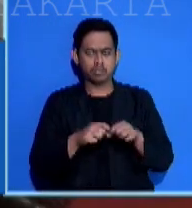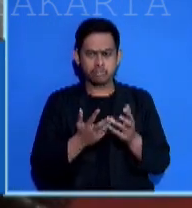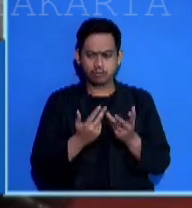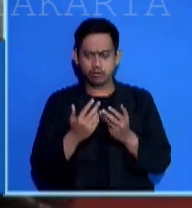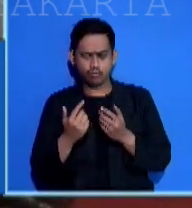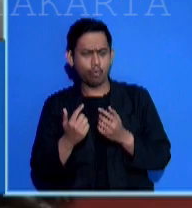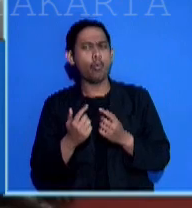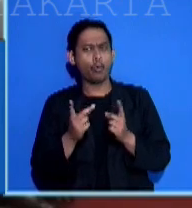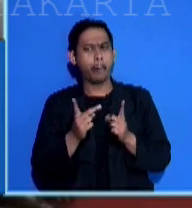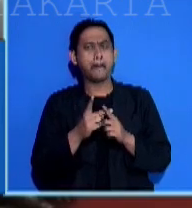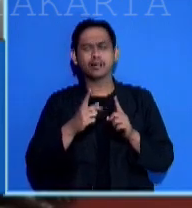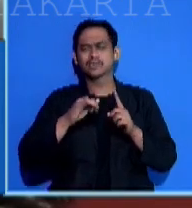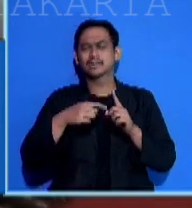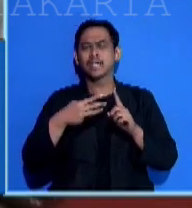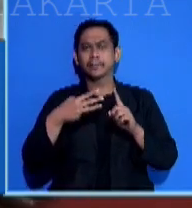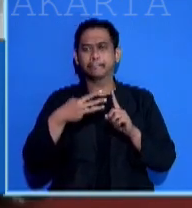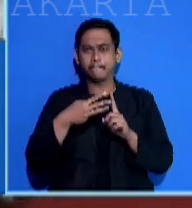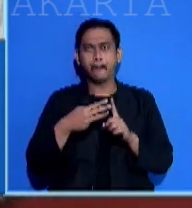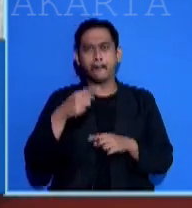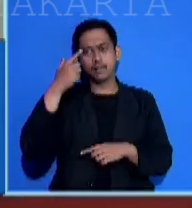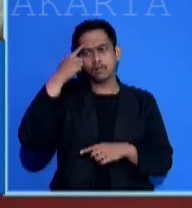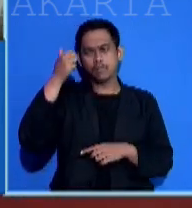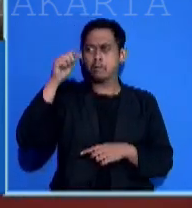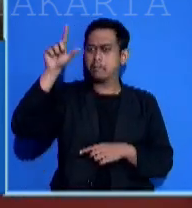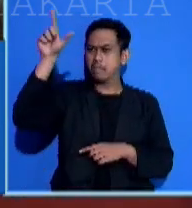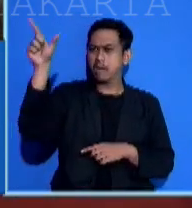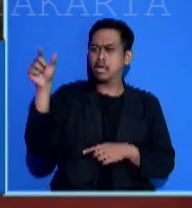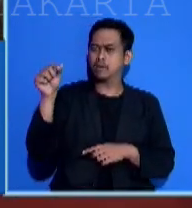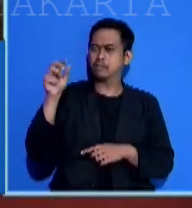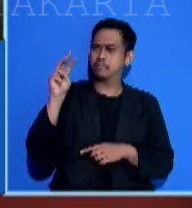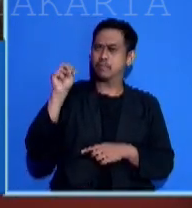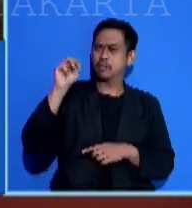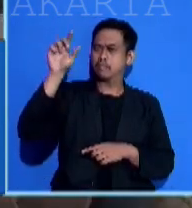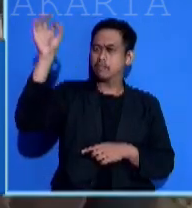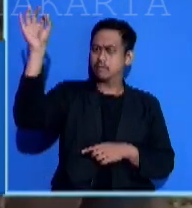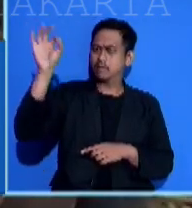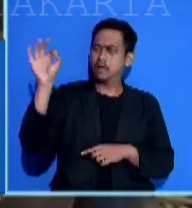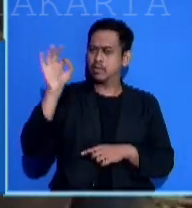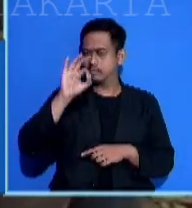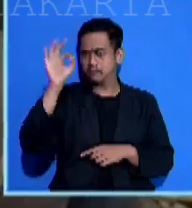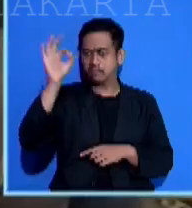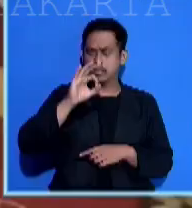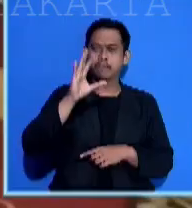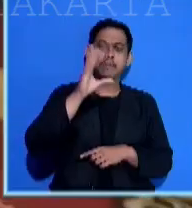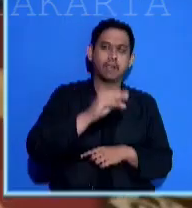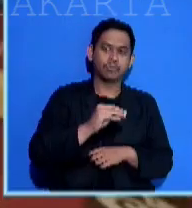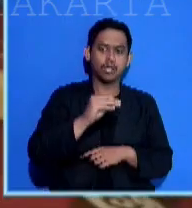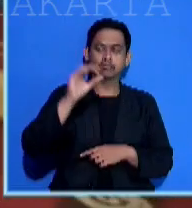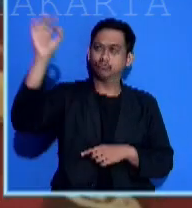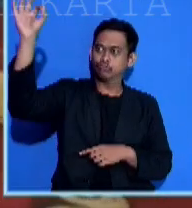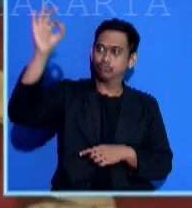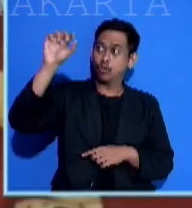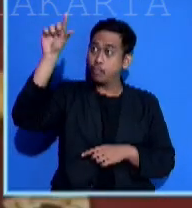hisab wujudul hilal yang meyakini hilal sudah wujud pada minggu petang dan matahari sudah lebih dulu tenggelam dibandingkan bulan.